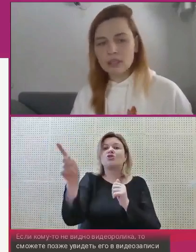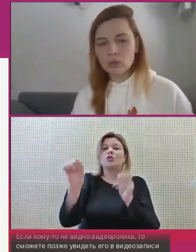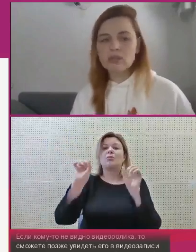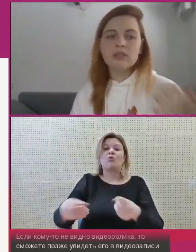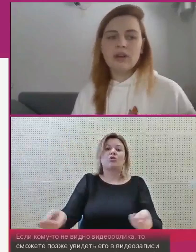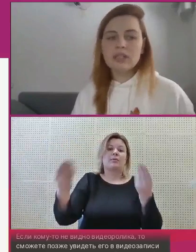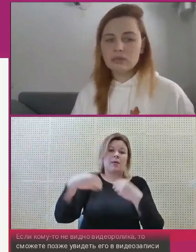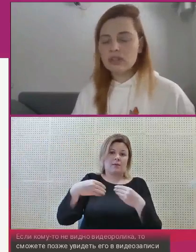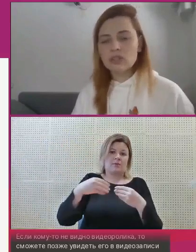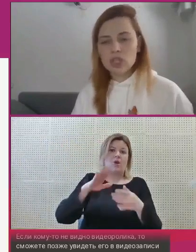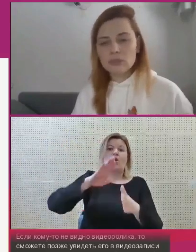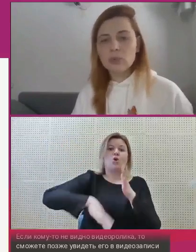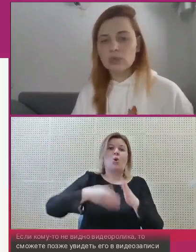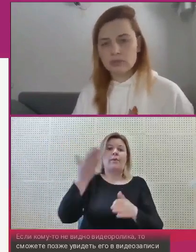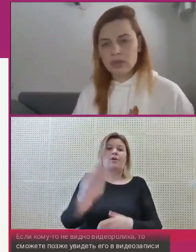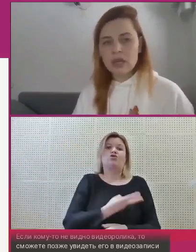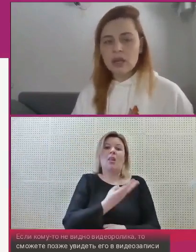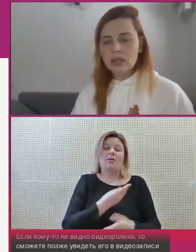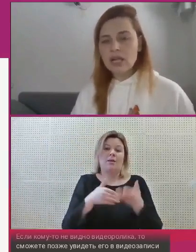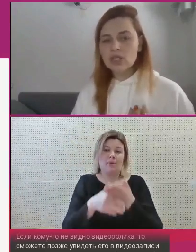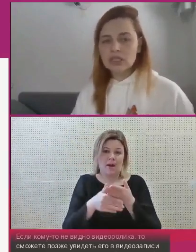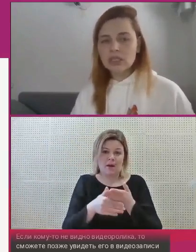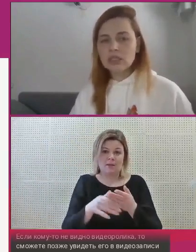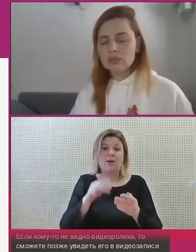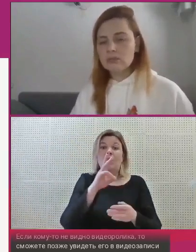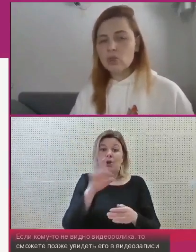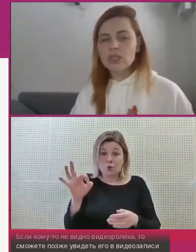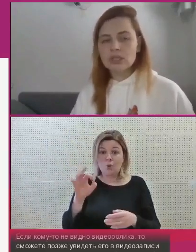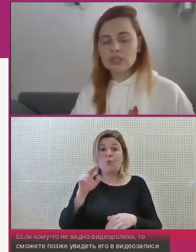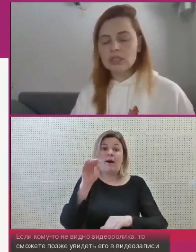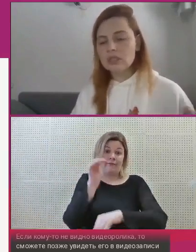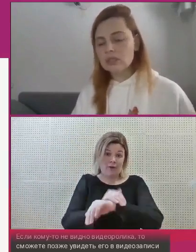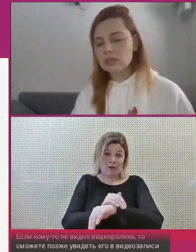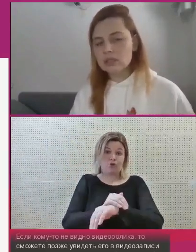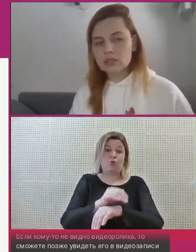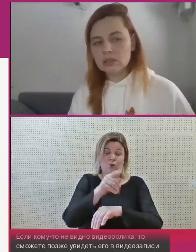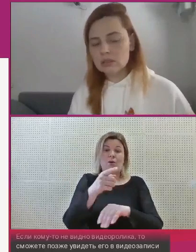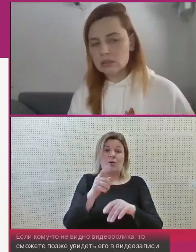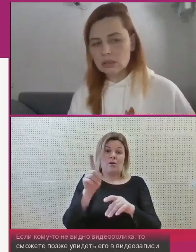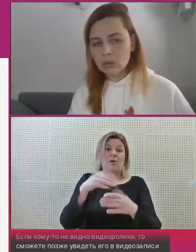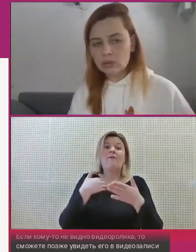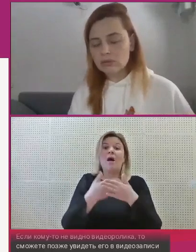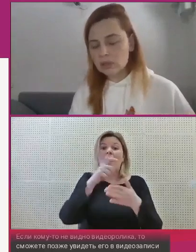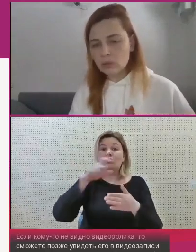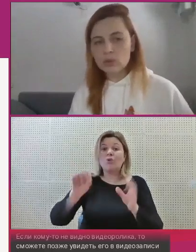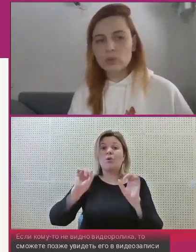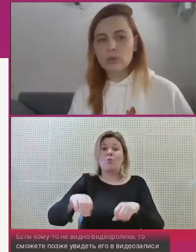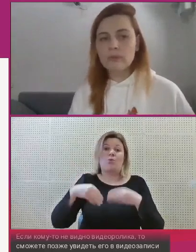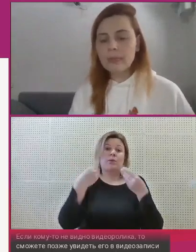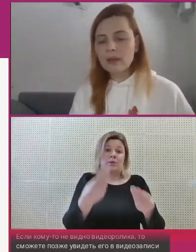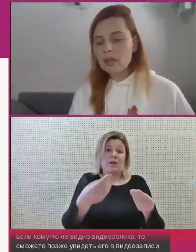Но по факту это выливается вот в эти 6 пунктов. Каждый из них может нести какую-то вот